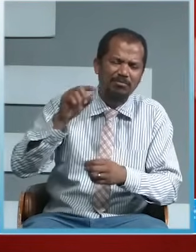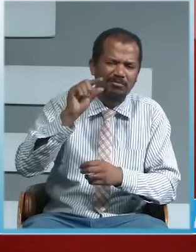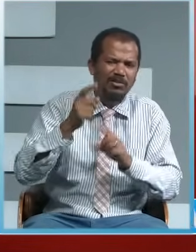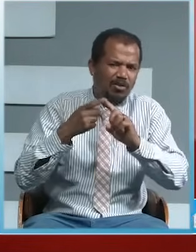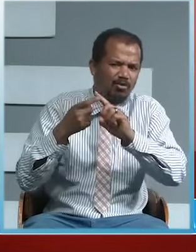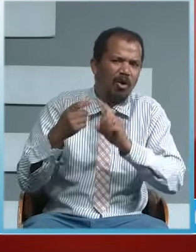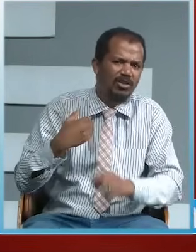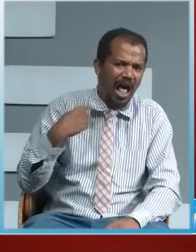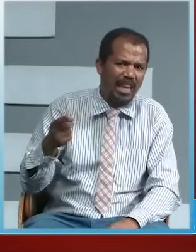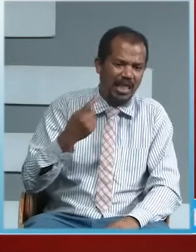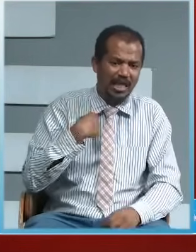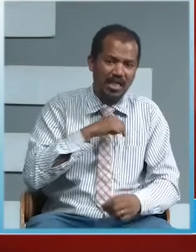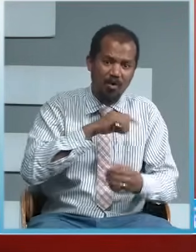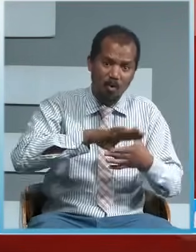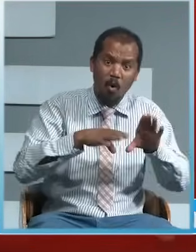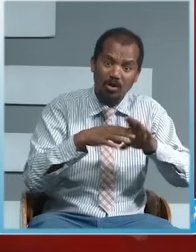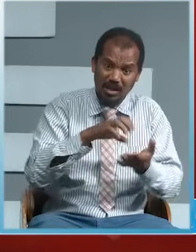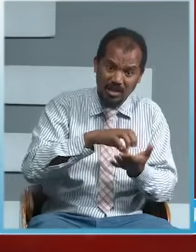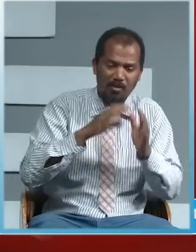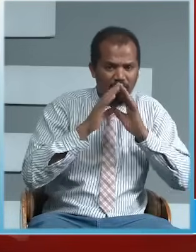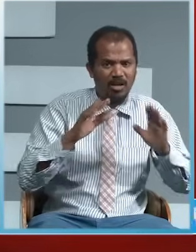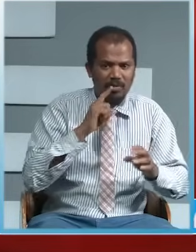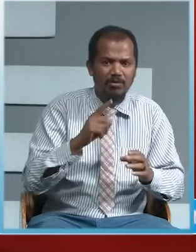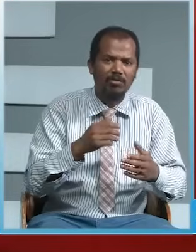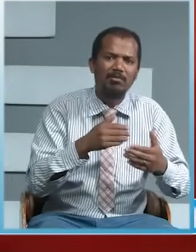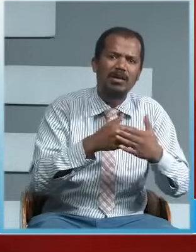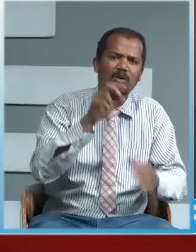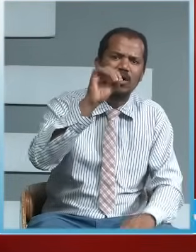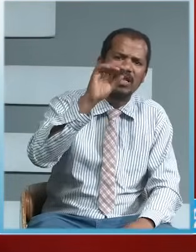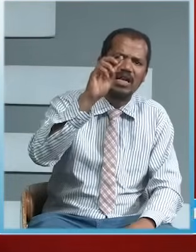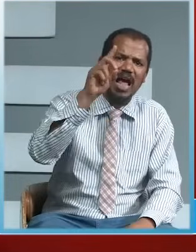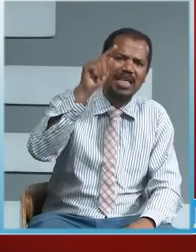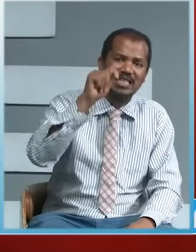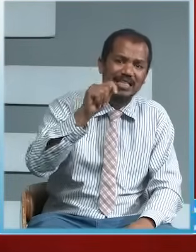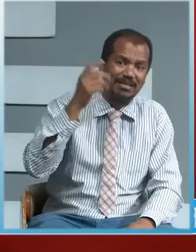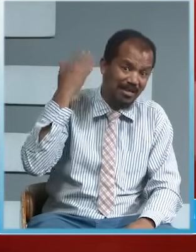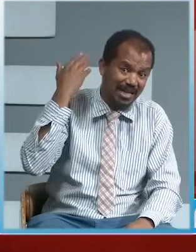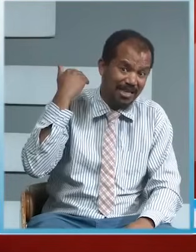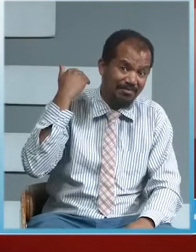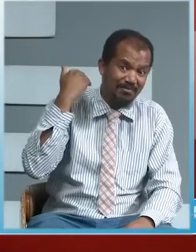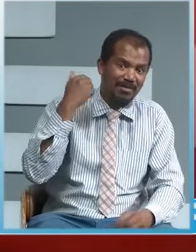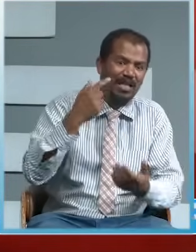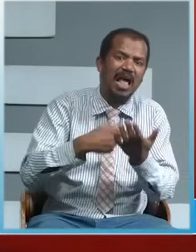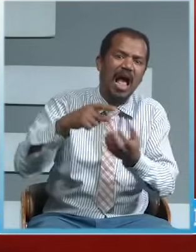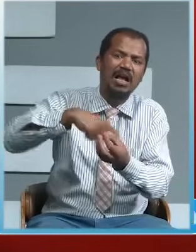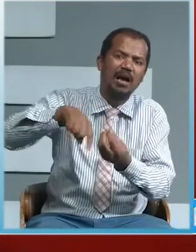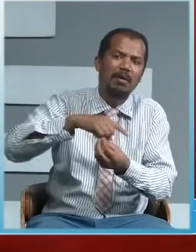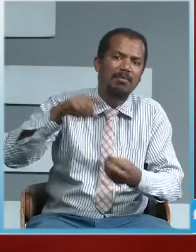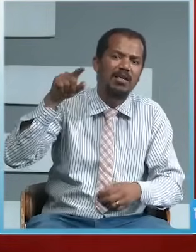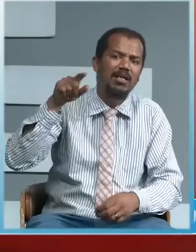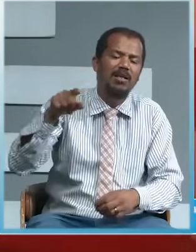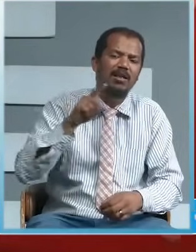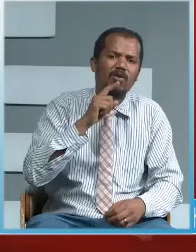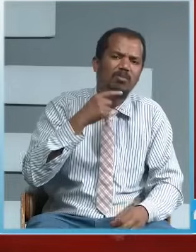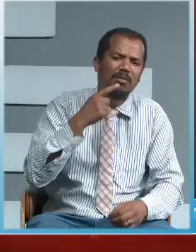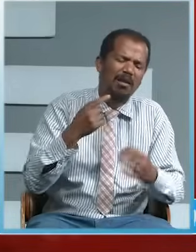ተኩስ ምናምን አለ እንጂ እኛ ከተማው ሰላም ነው። ያው በቅርቡ ወልቃይት ጠገዴ የሚቼ ነበር በቀደም ለታ ያና አካባቢ ላ እንግዲህ ያ ነው